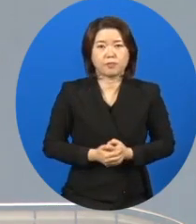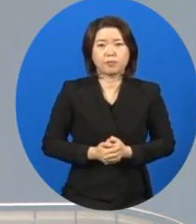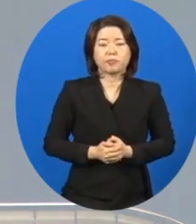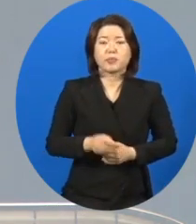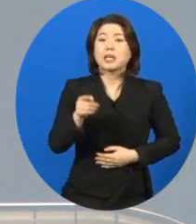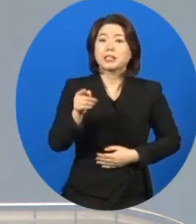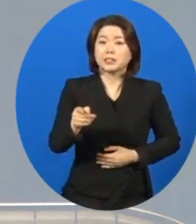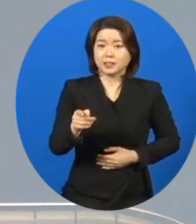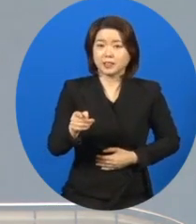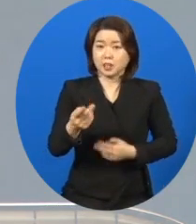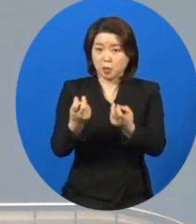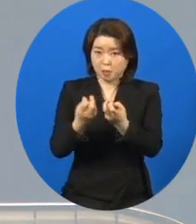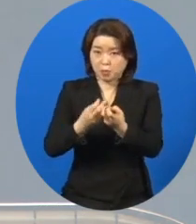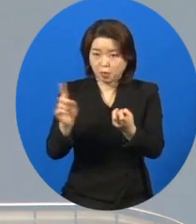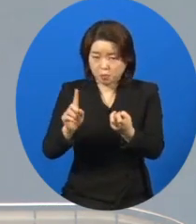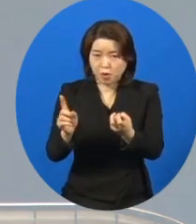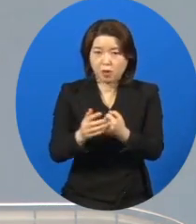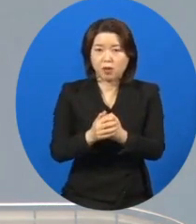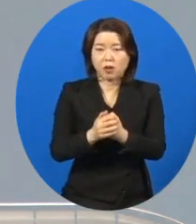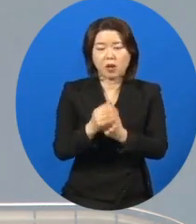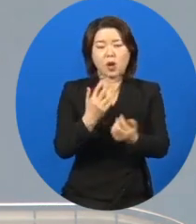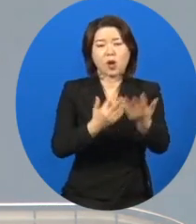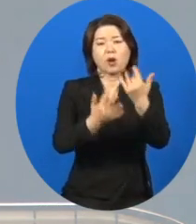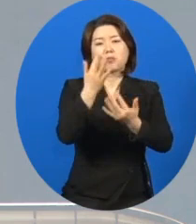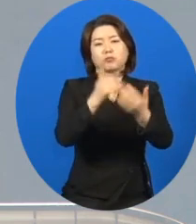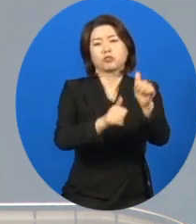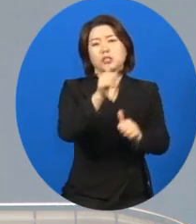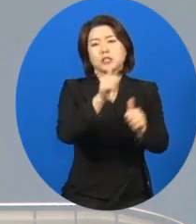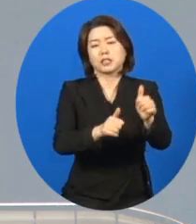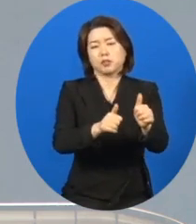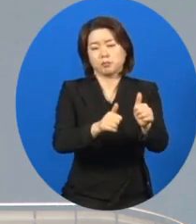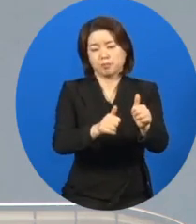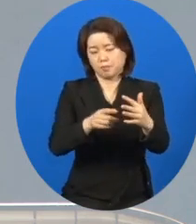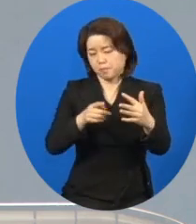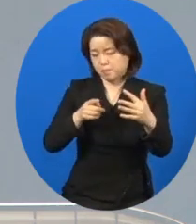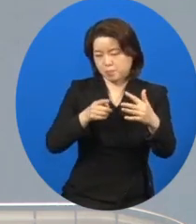그 길이 불의 시험을 통과하는 것이었어요.